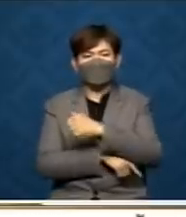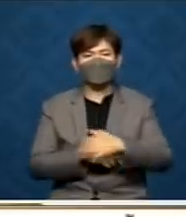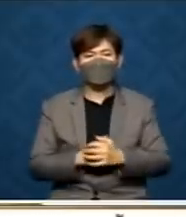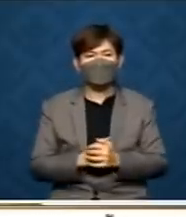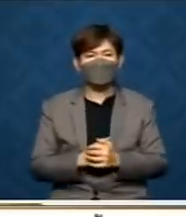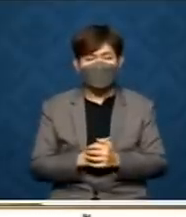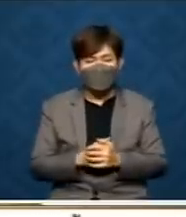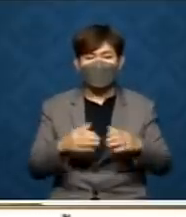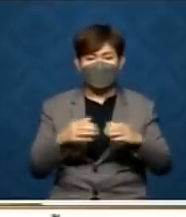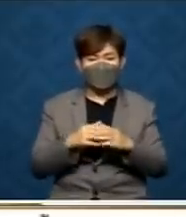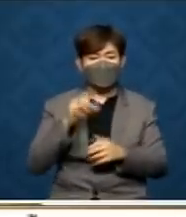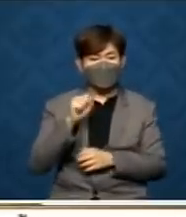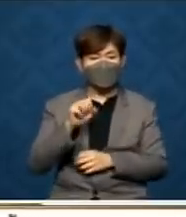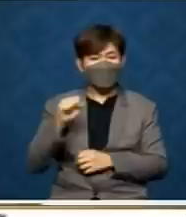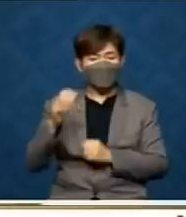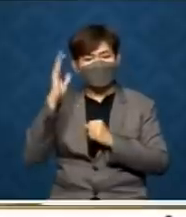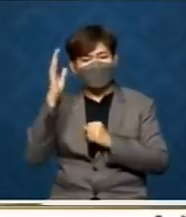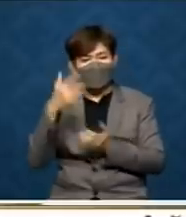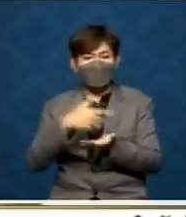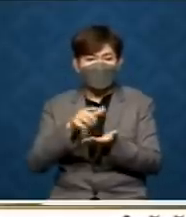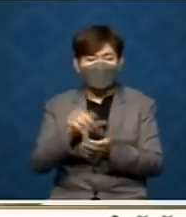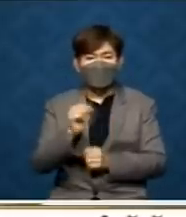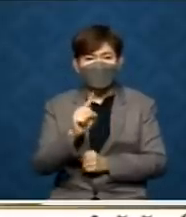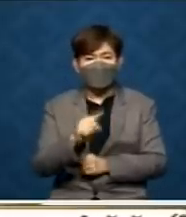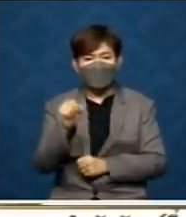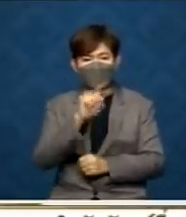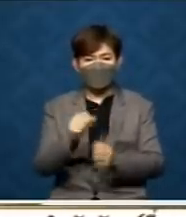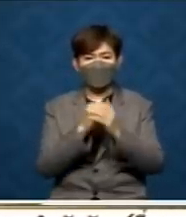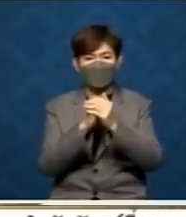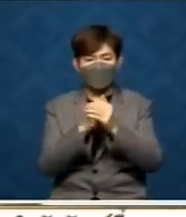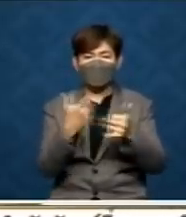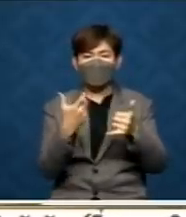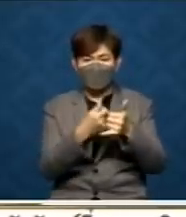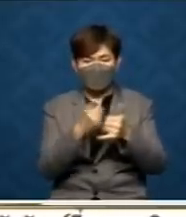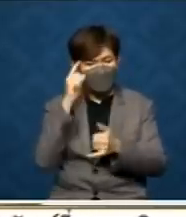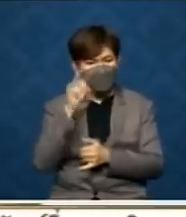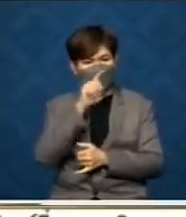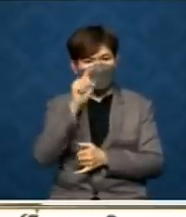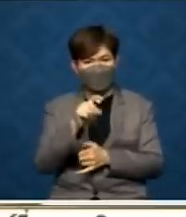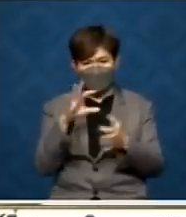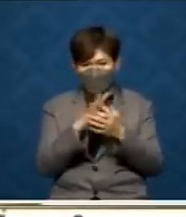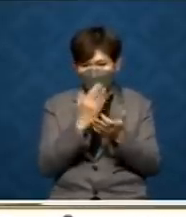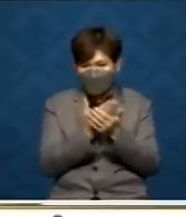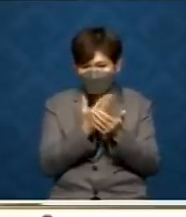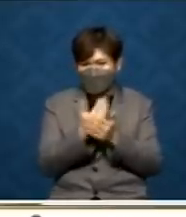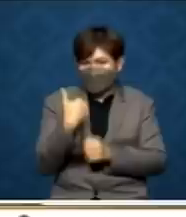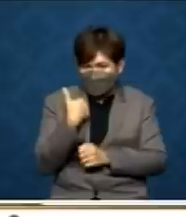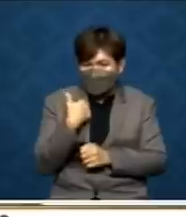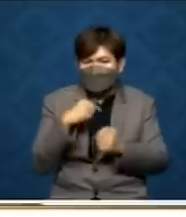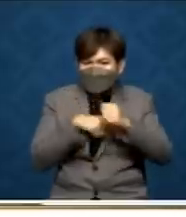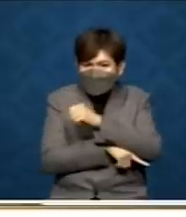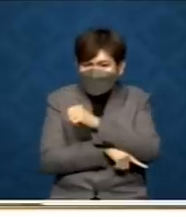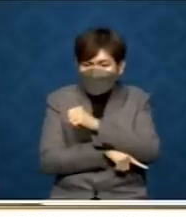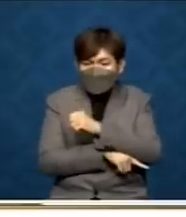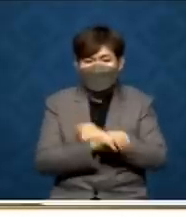เพื่อนเก่าหามา 4วันว่าเรื่องไอ้ที่เราแบบเนี้ยเขาสงสัยว่ามีผลประโยชน์แล้วไม่ใช่จะพ.ศ.